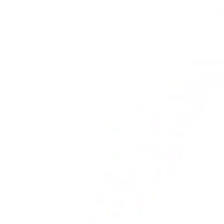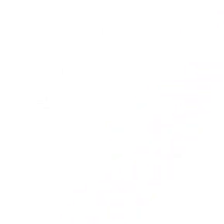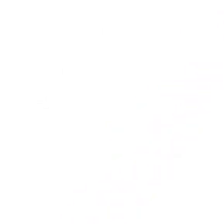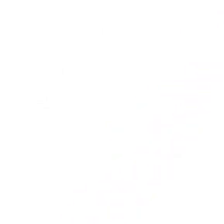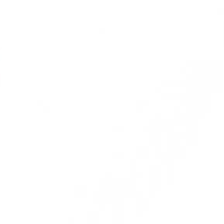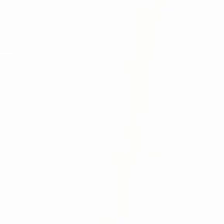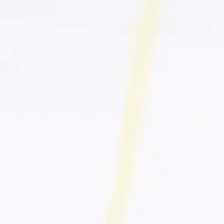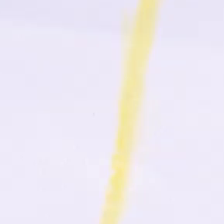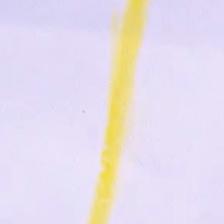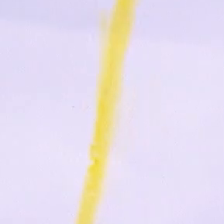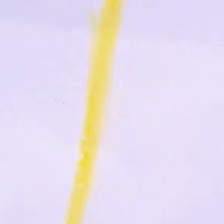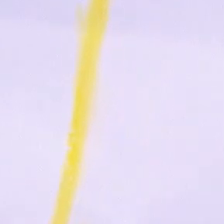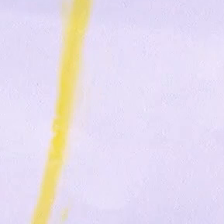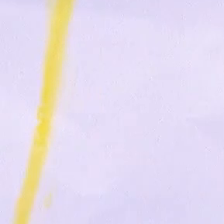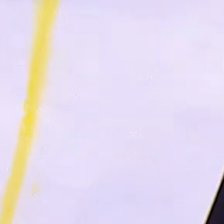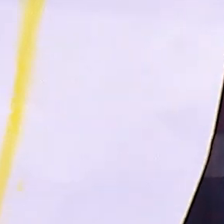KPM.